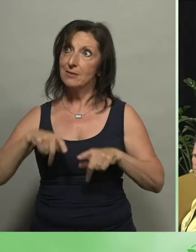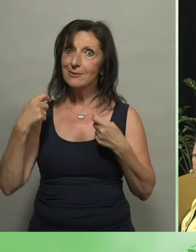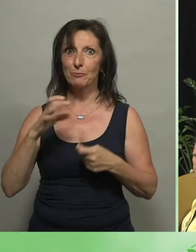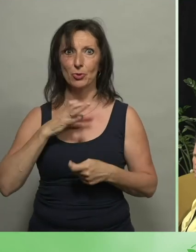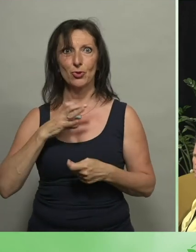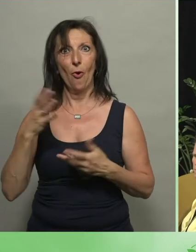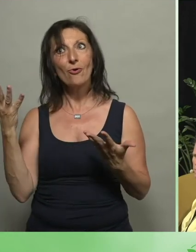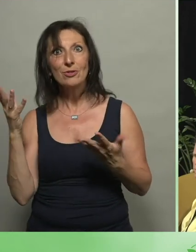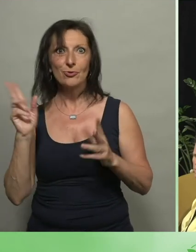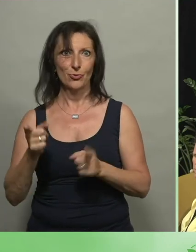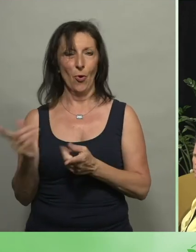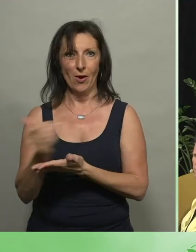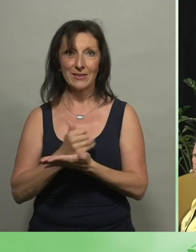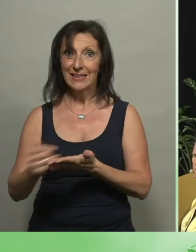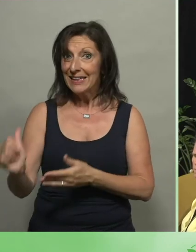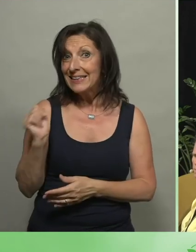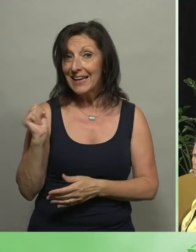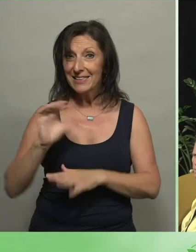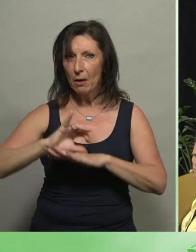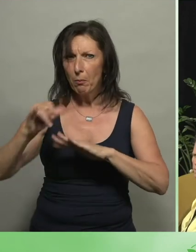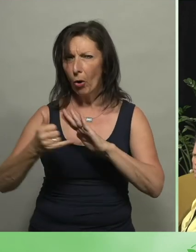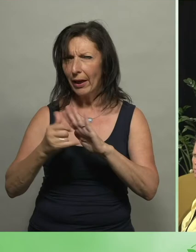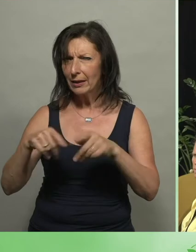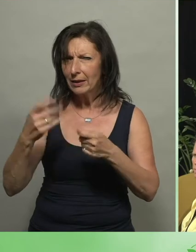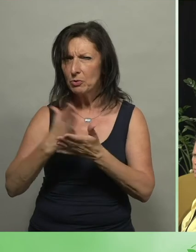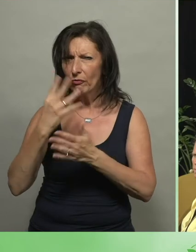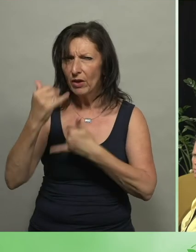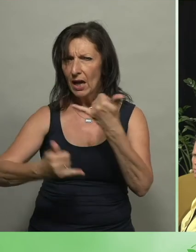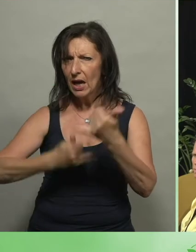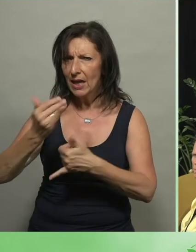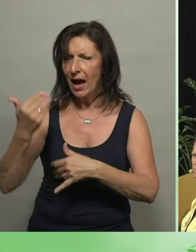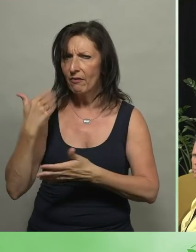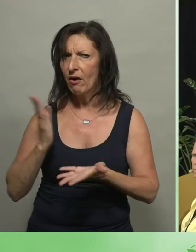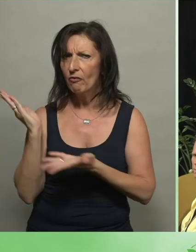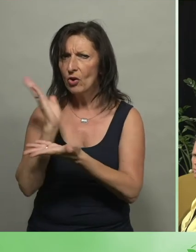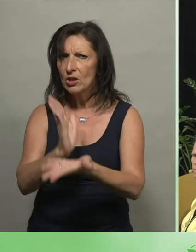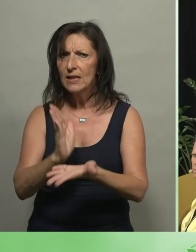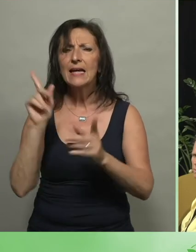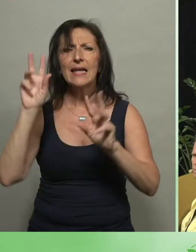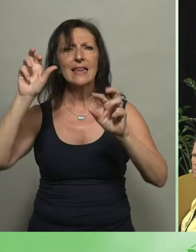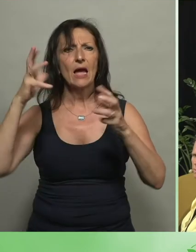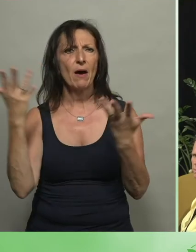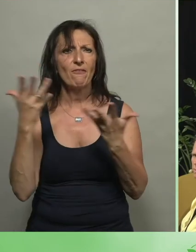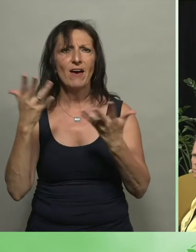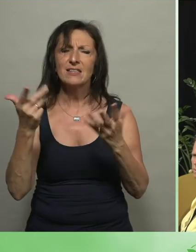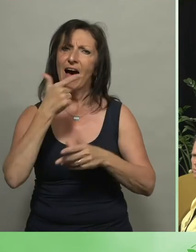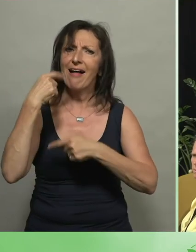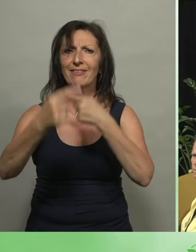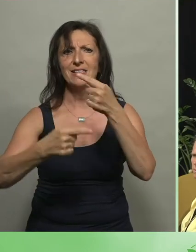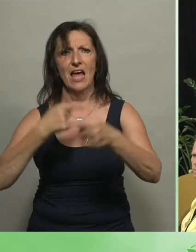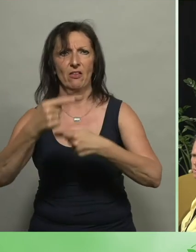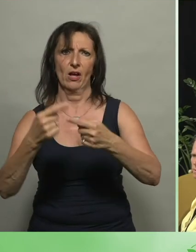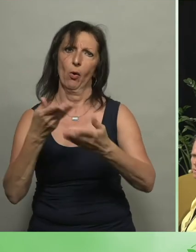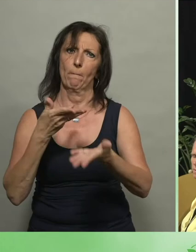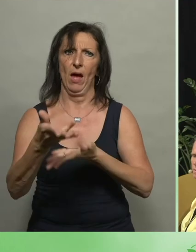ein sehr schönes Projekt vorstellen dürfen, das es seit 4 Jahren gibt. Da geht es um die sogenannte Demografieberatung, wo es darum geht,